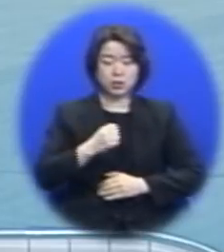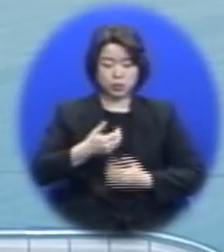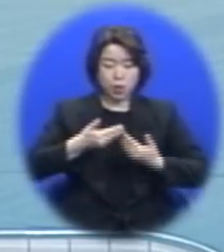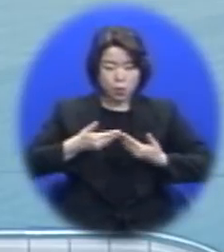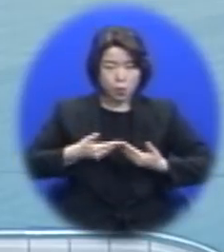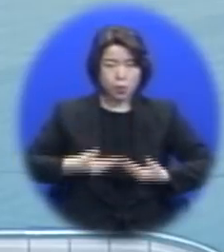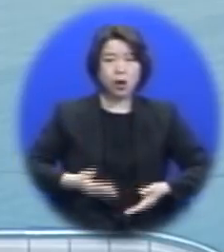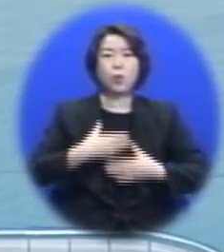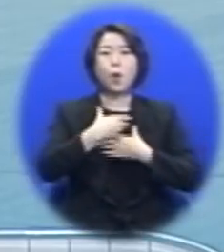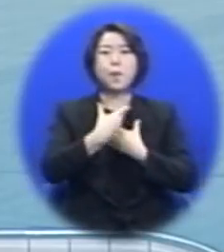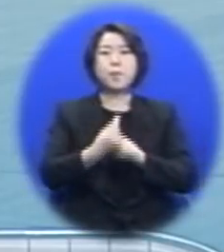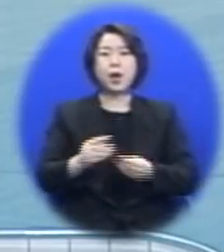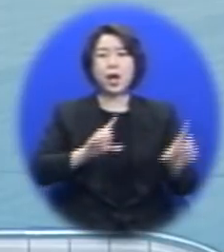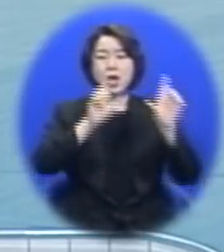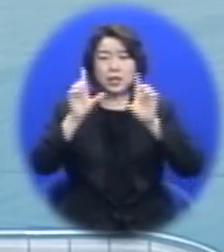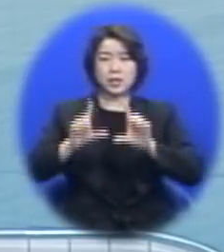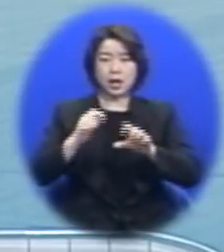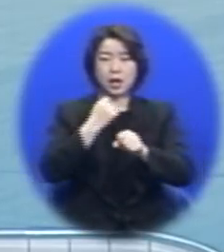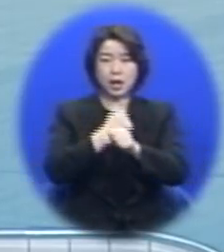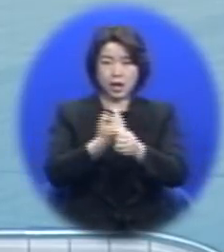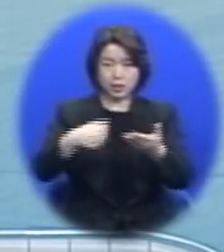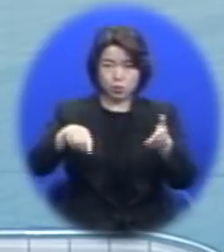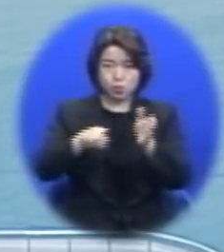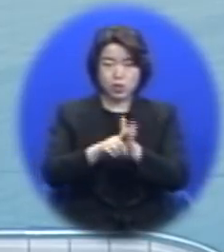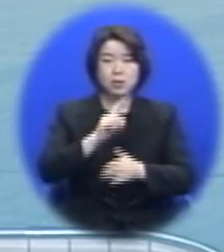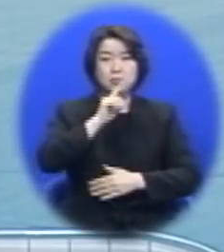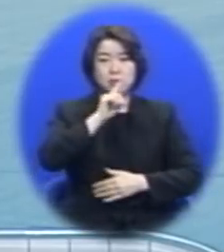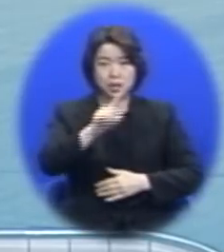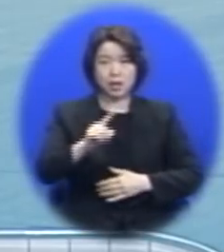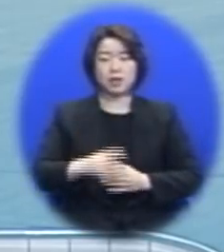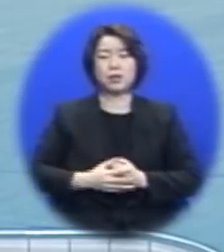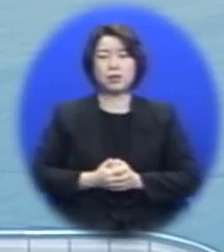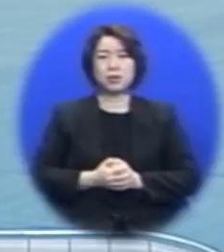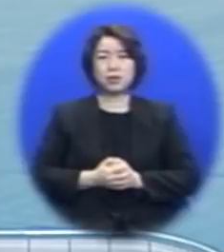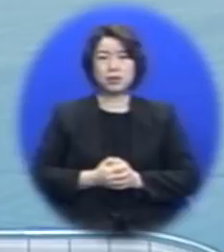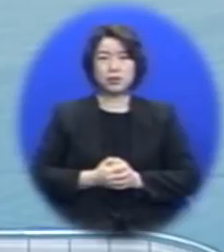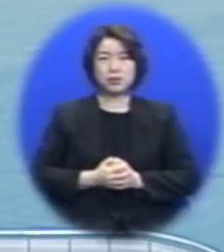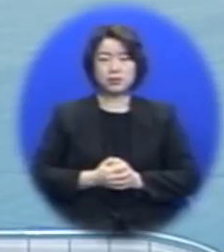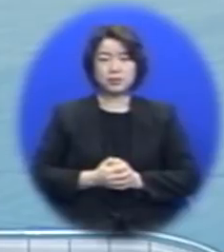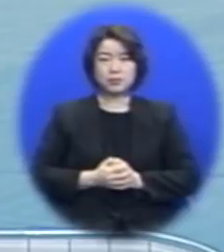고요하고 편안한 생활을 하려 함이니라.